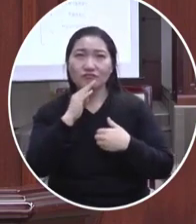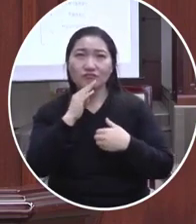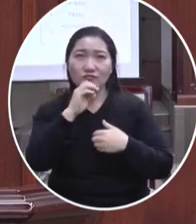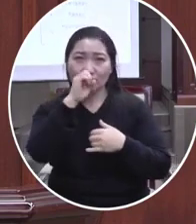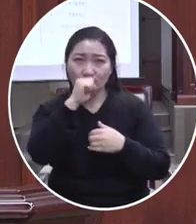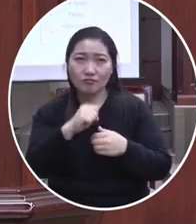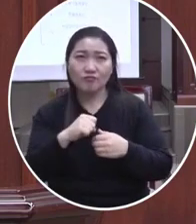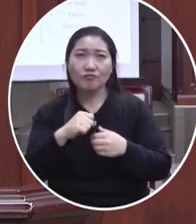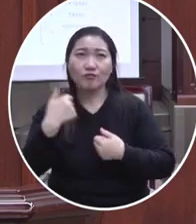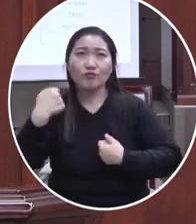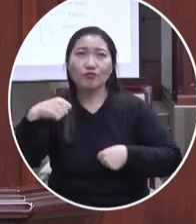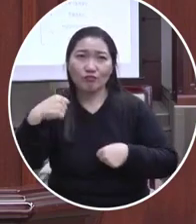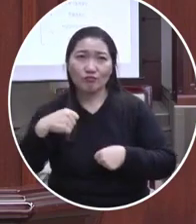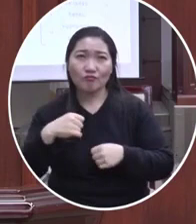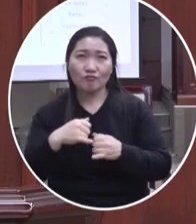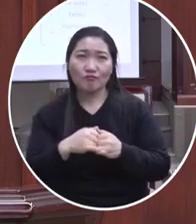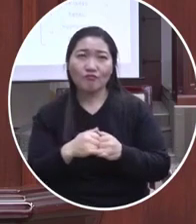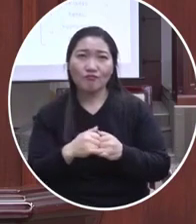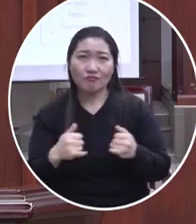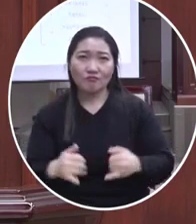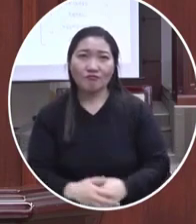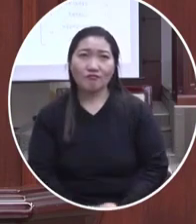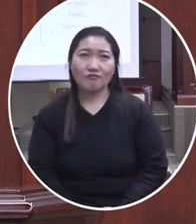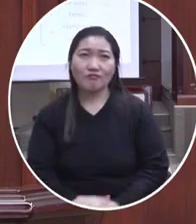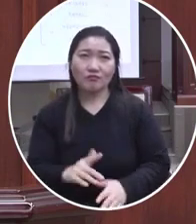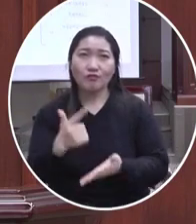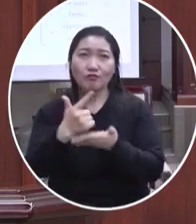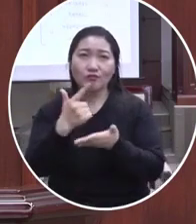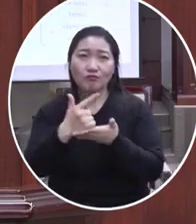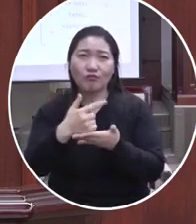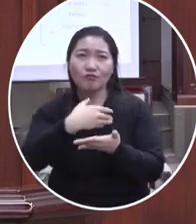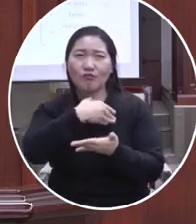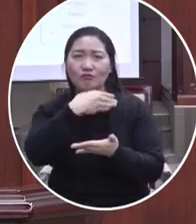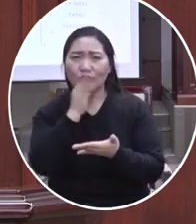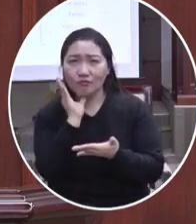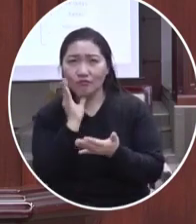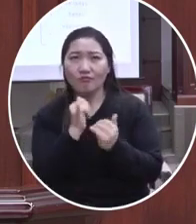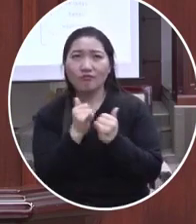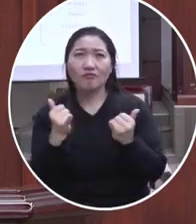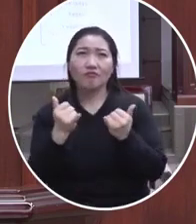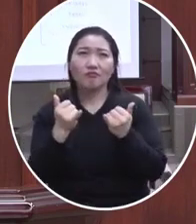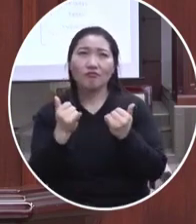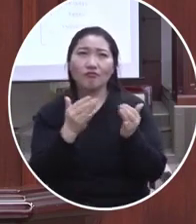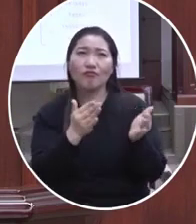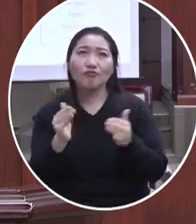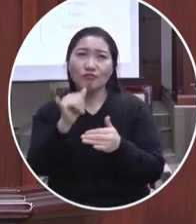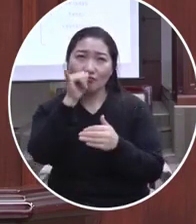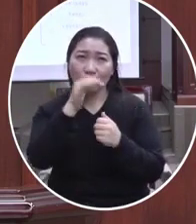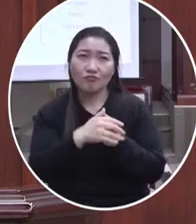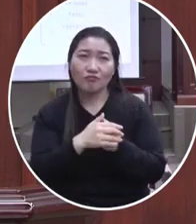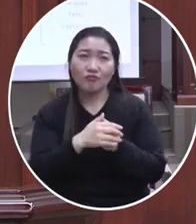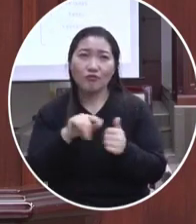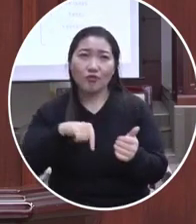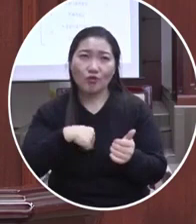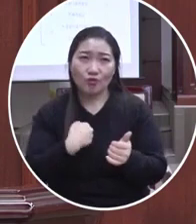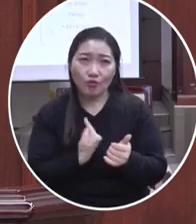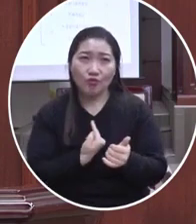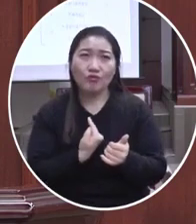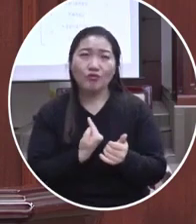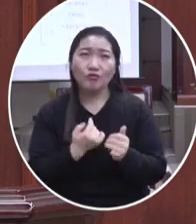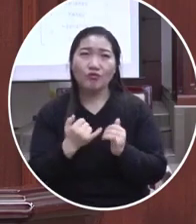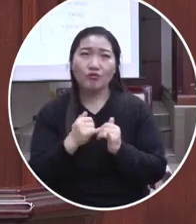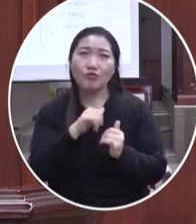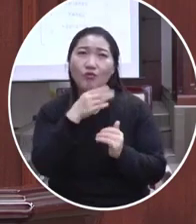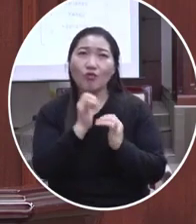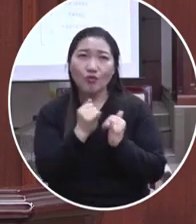있는 공연이었기에 가능했다고 생각합니다. 지금 노원구는 초고령화 시대를 준비하고 있으며 독거